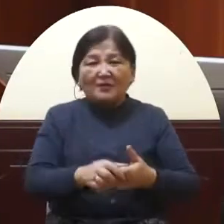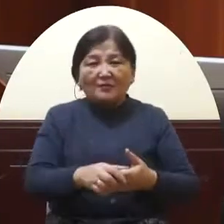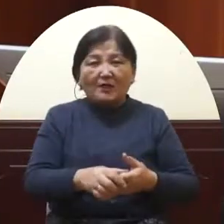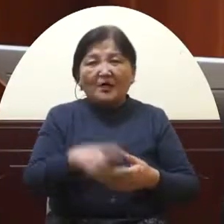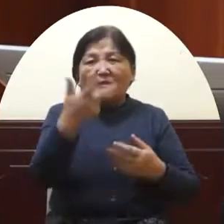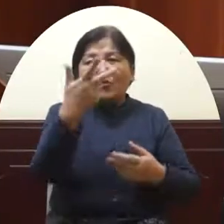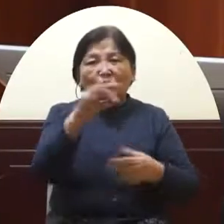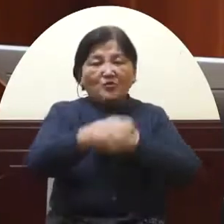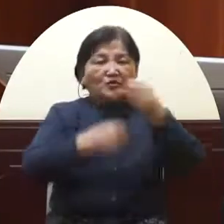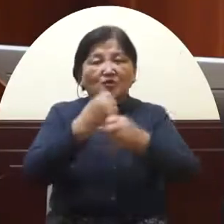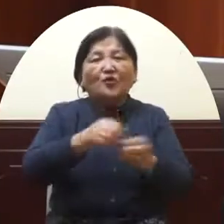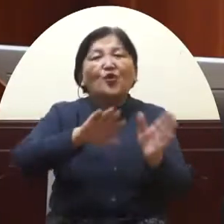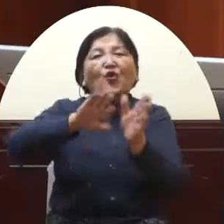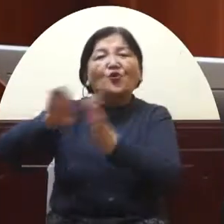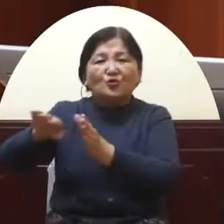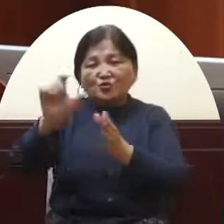Орхигдсон хүмүүс 30 жил.